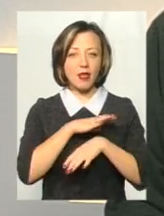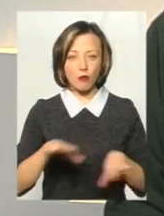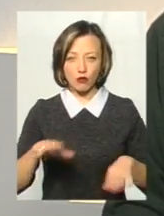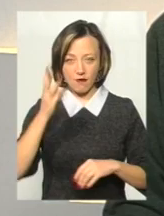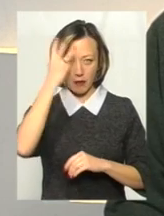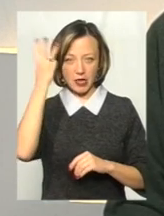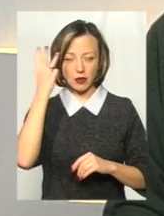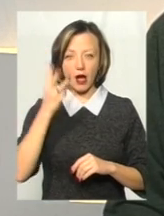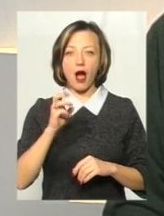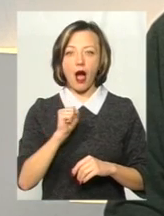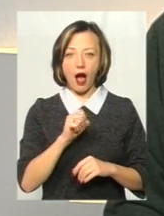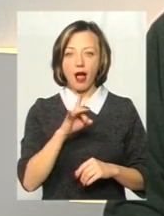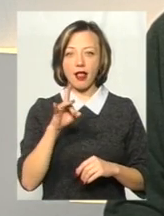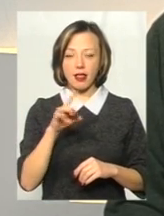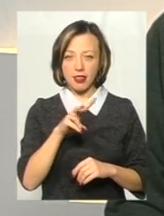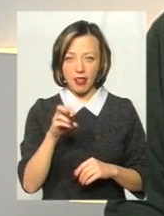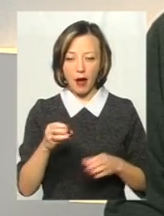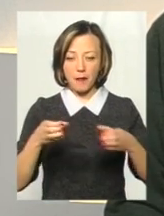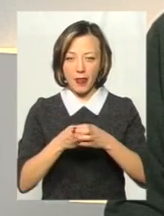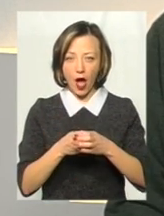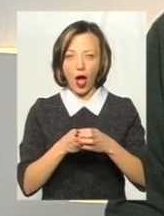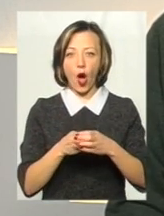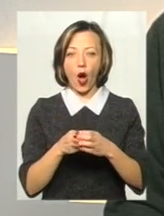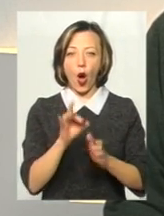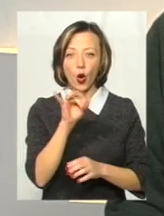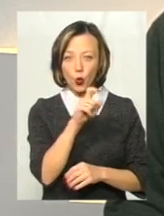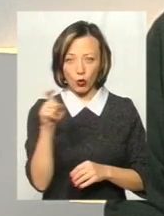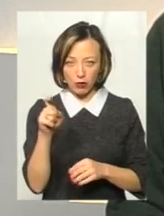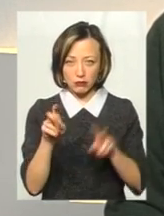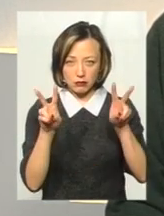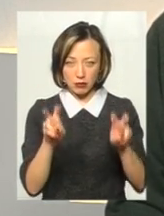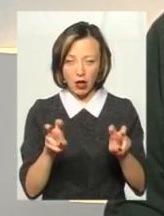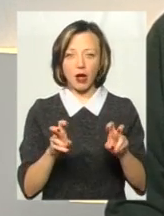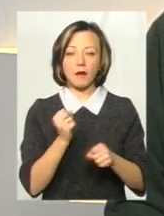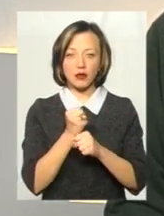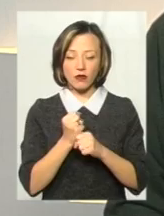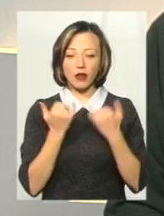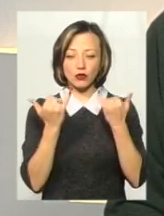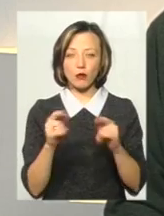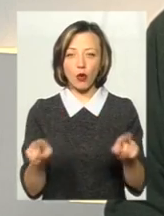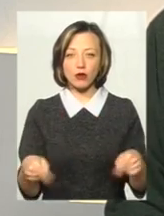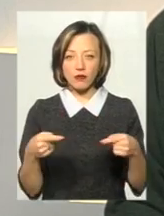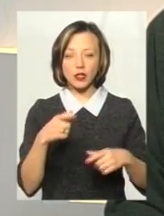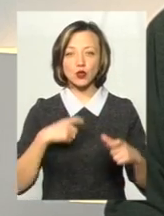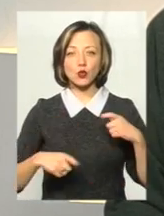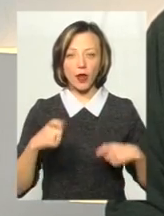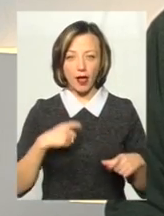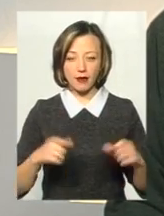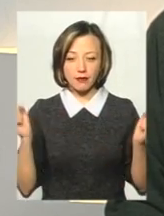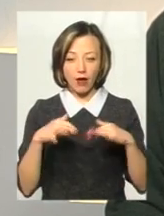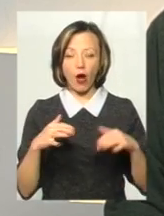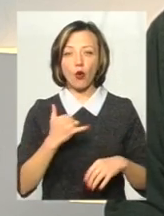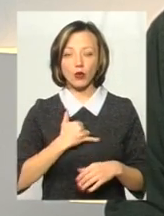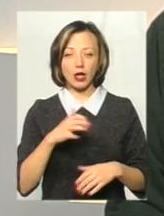Але рух Хмельницькому, міська організація, і обласна працювали на те, щоб організувати студентів. І в